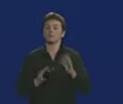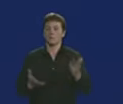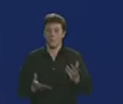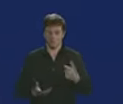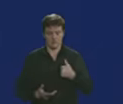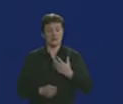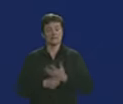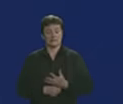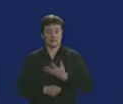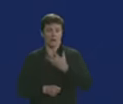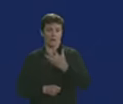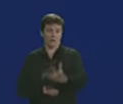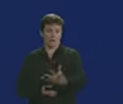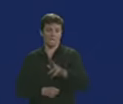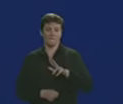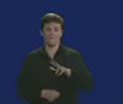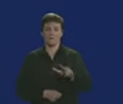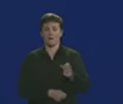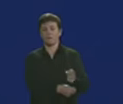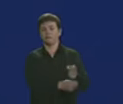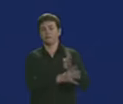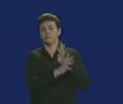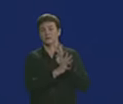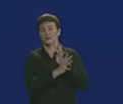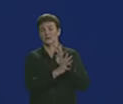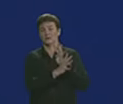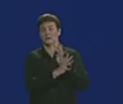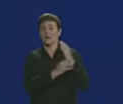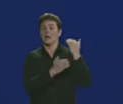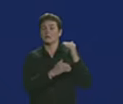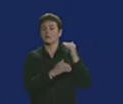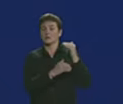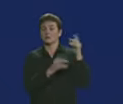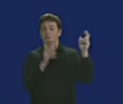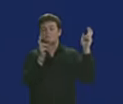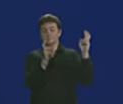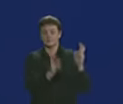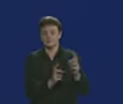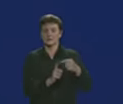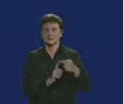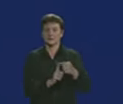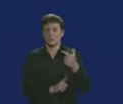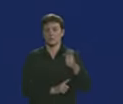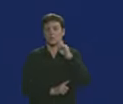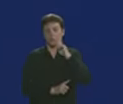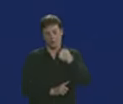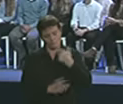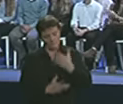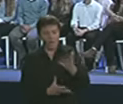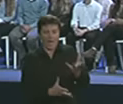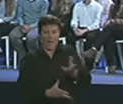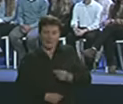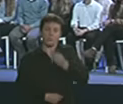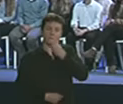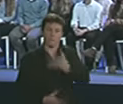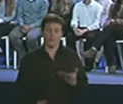pour les 5 années qui viennent, diviser par 2 le nombre de personnes que nous allons accueillir, parce que nous allons bien les accueillir. Comment